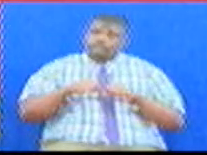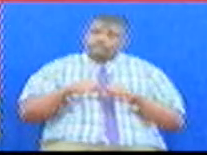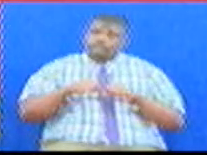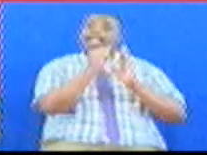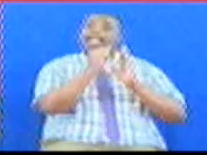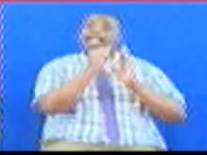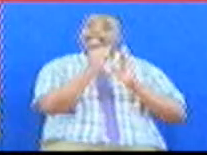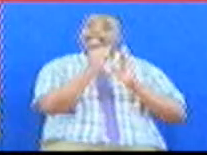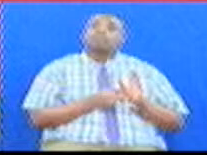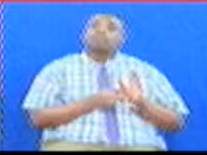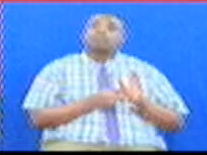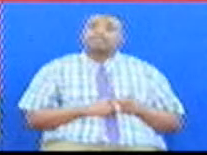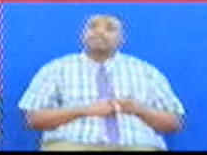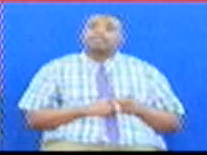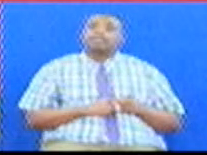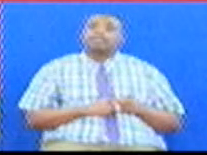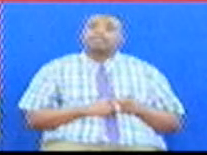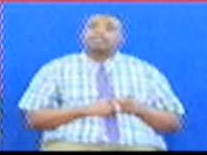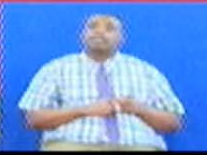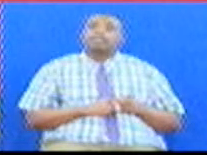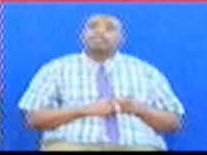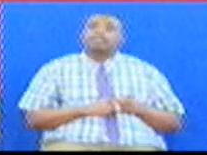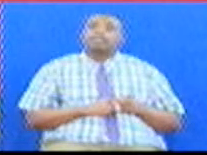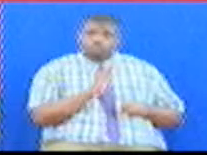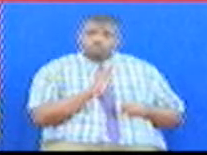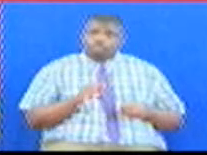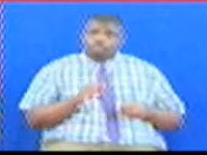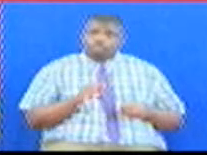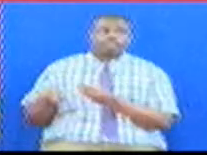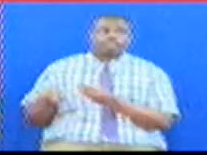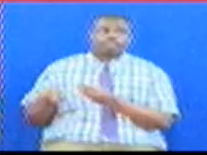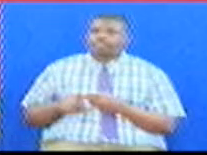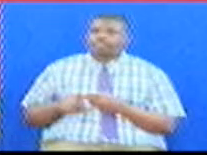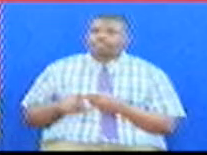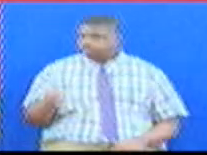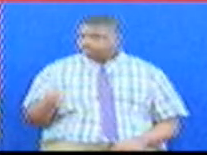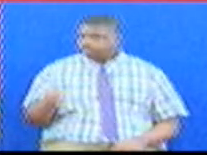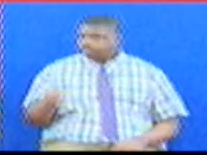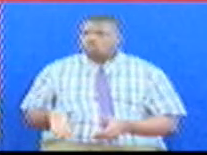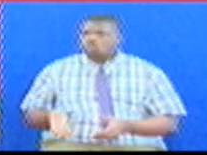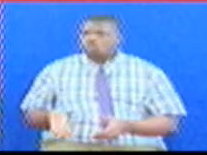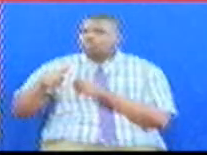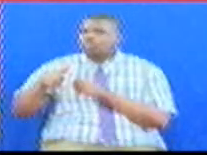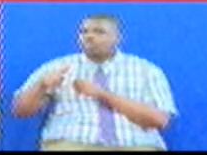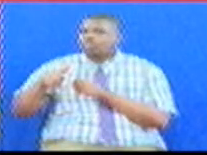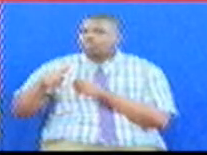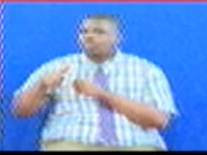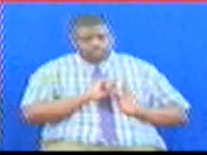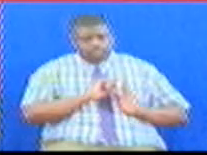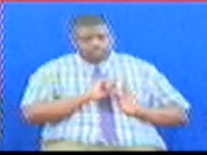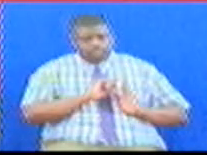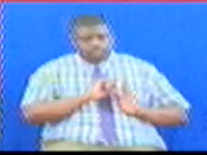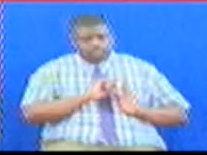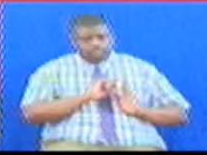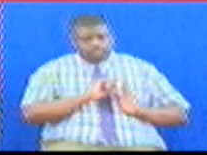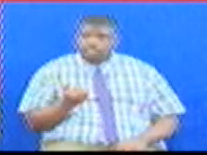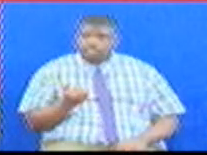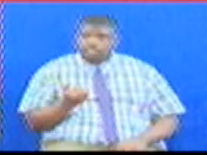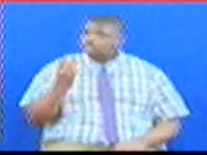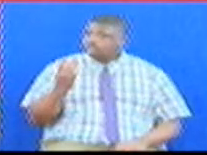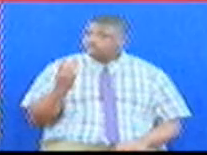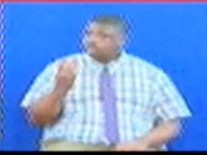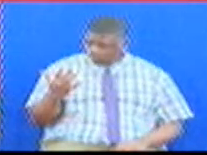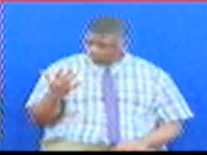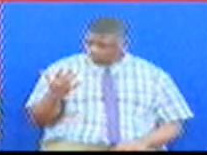mamlaka ambayo kiti chako kimepewa, Mheshimiwa Spika, unaweza ukatumia kanuni namba 5 kuona ni namna